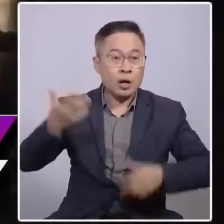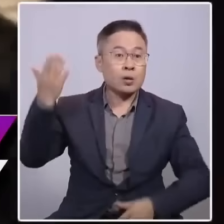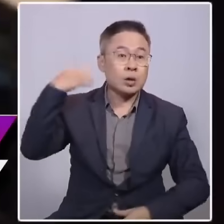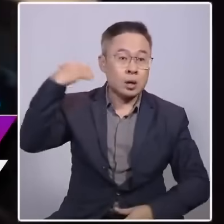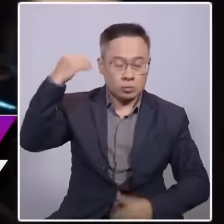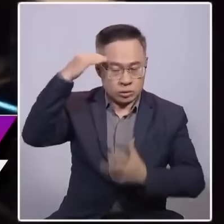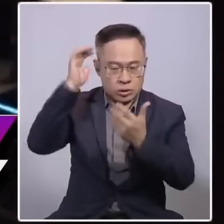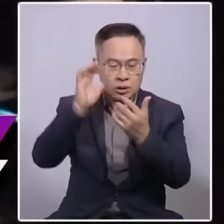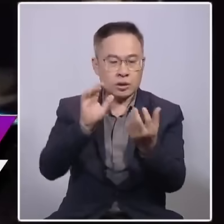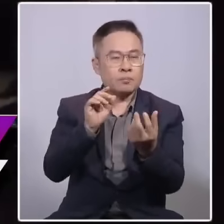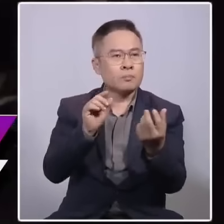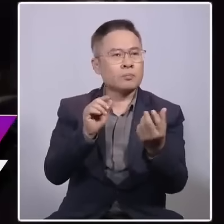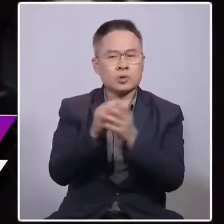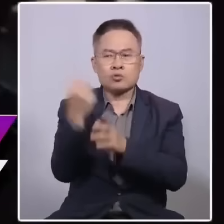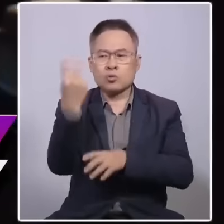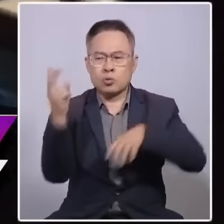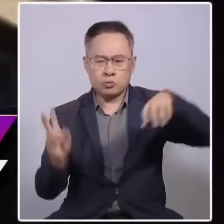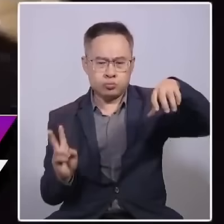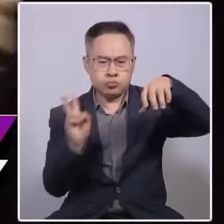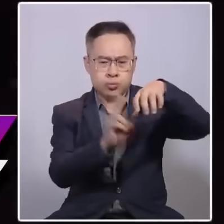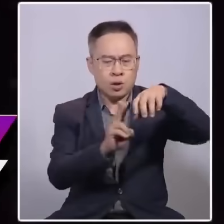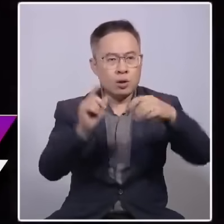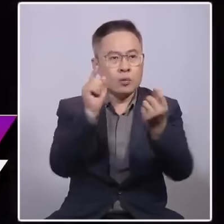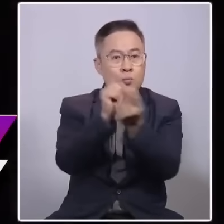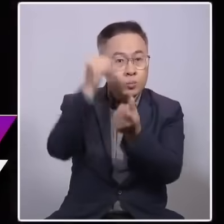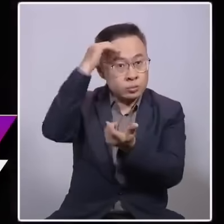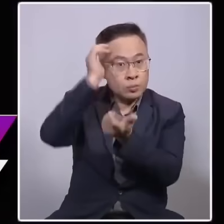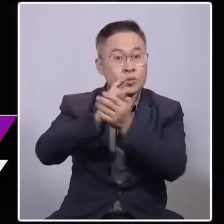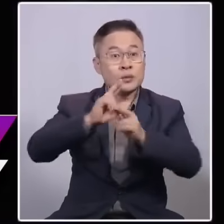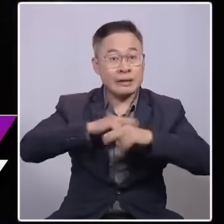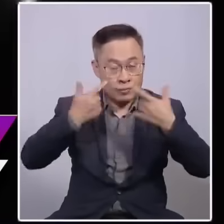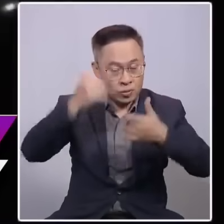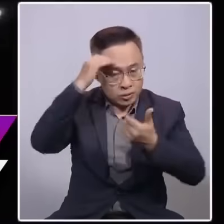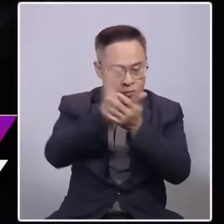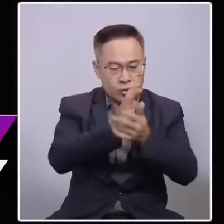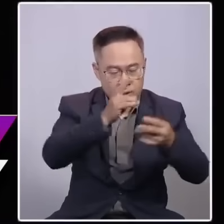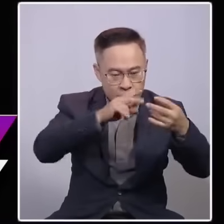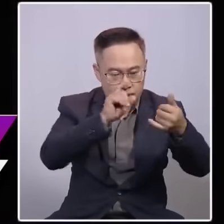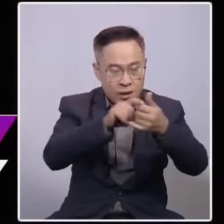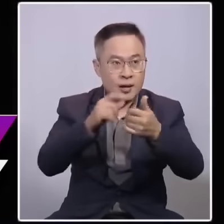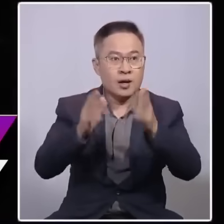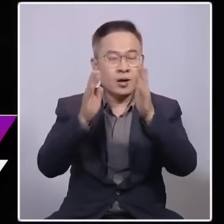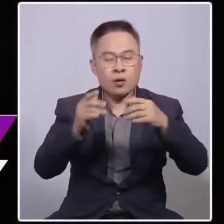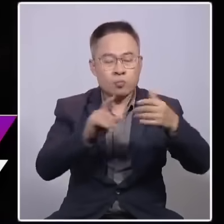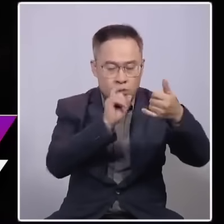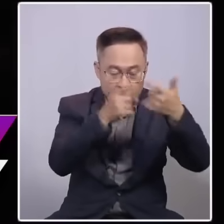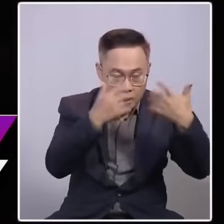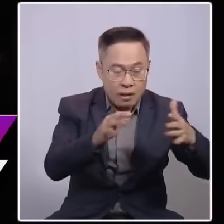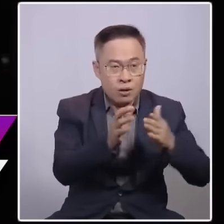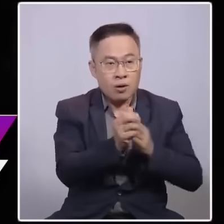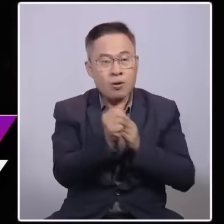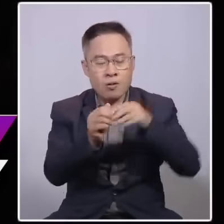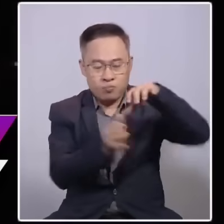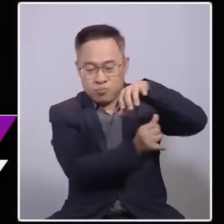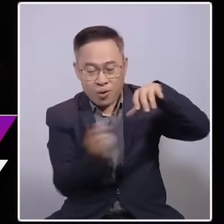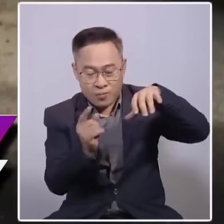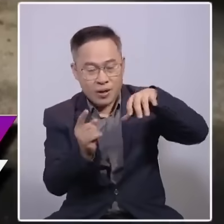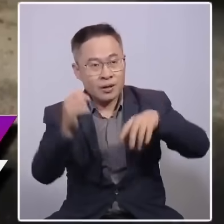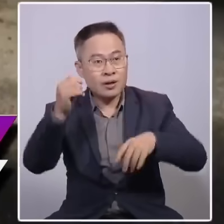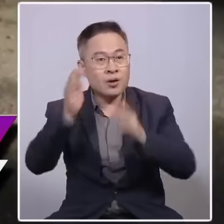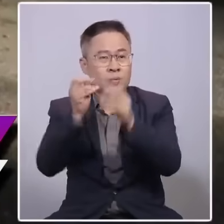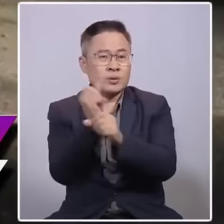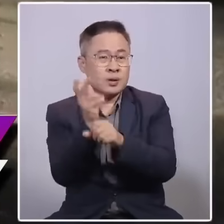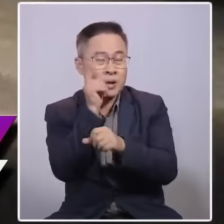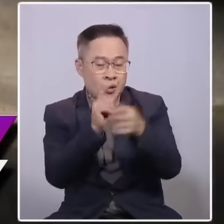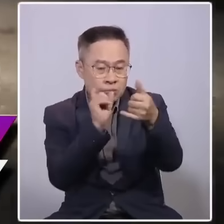หน้านี้นะครับจากนั้นก็มีการควบคุมตัวผู้ต้องหาโดยแยกนะครับควบคุมนั่งรถคนละคันโดยมีเจ้าหน้าที่ตำรวจเนี่ยคอยคุ้มกัน